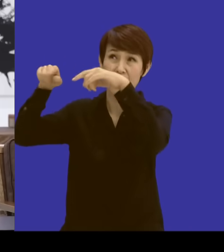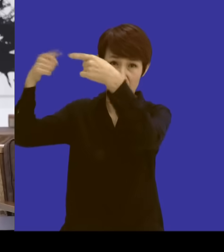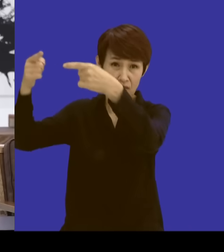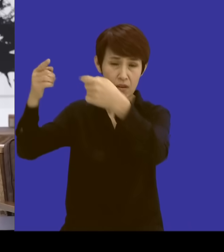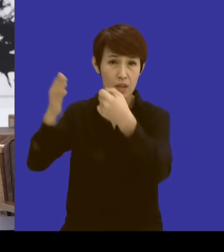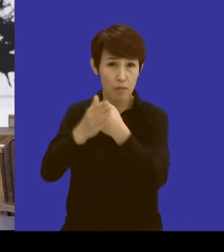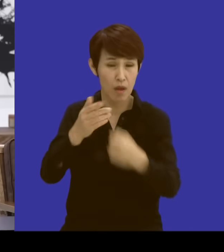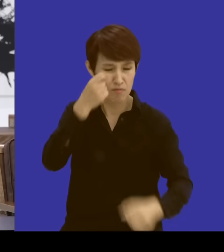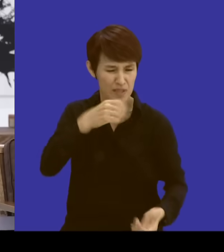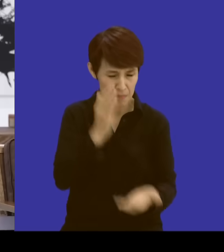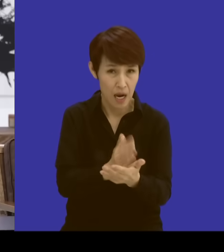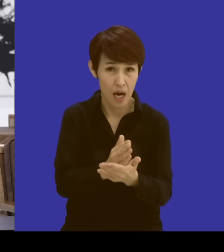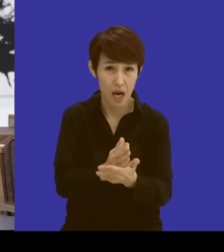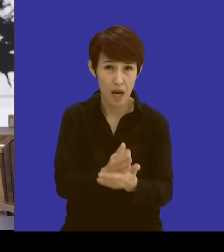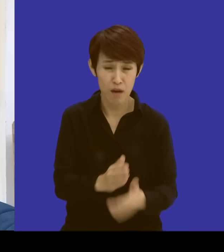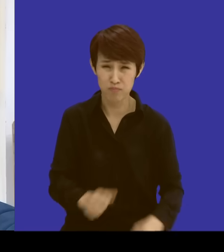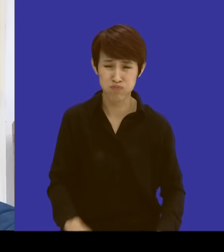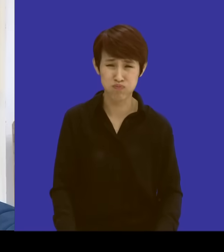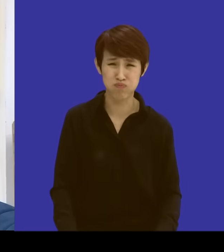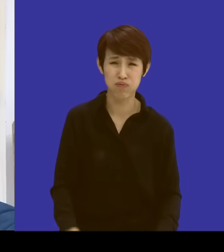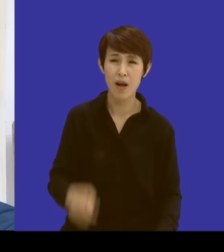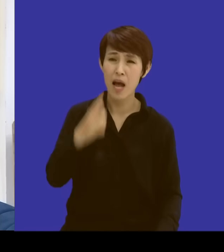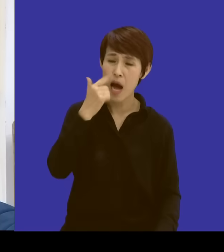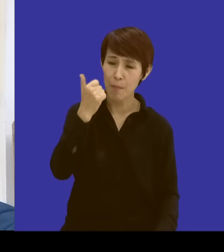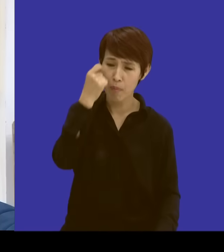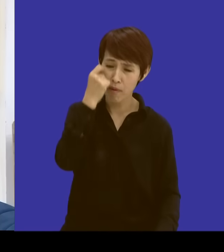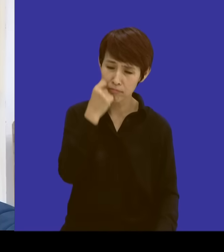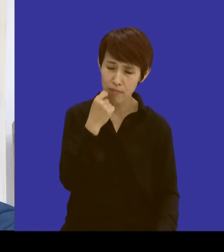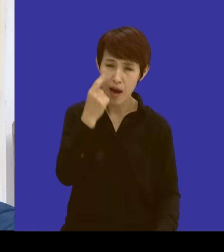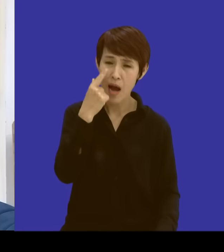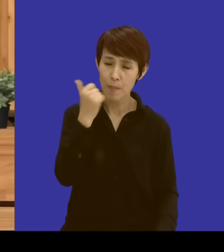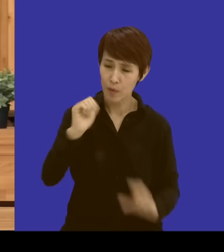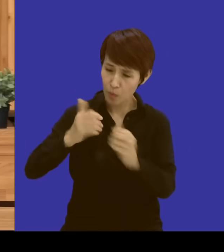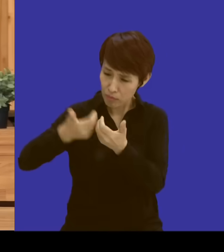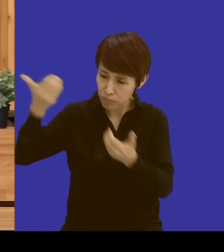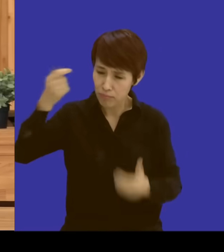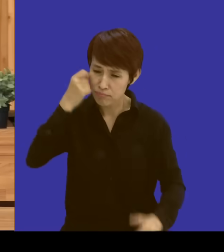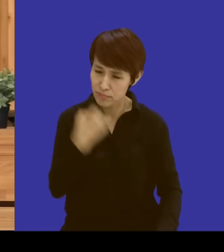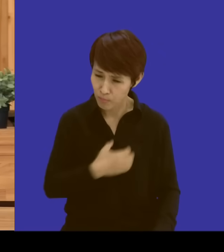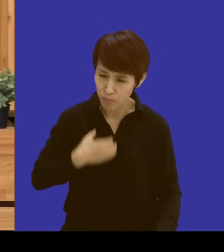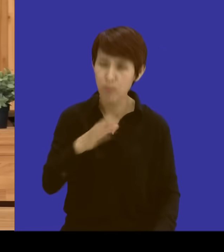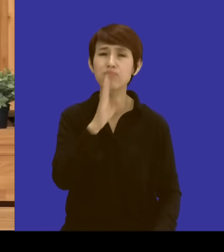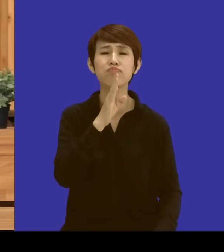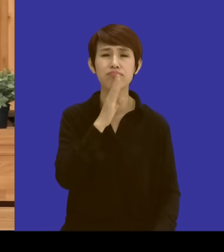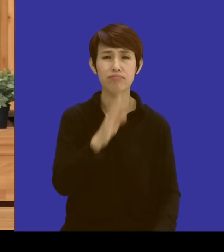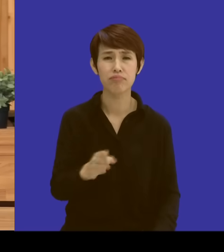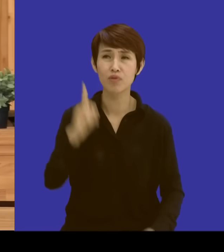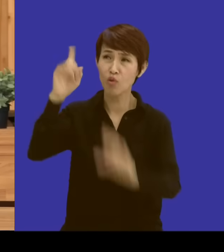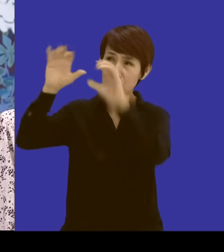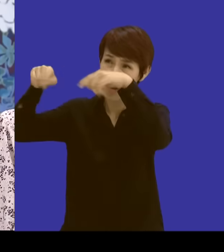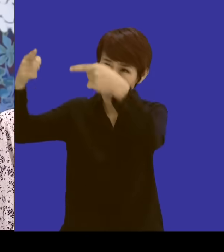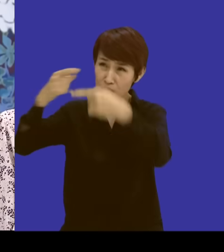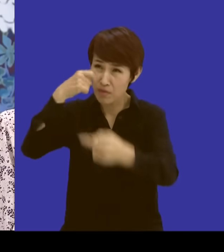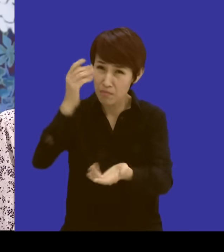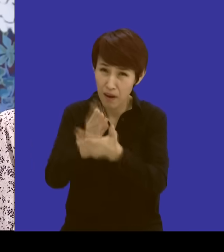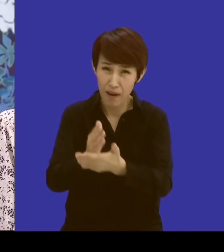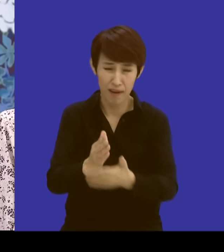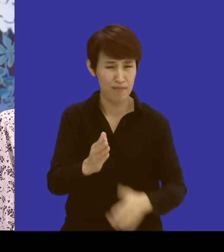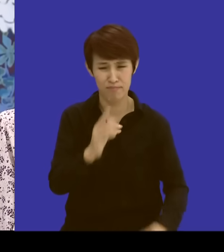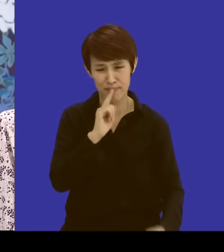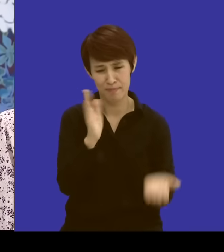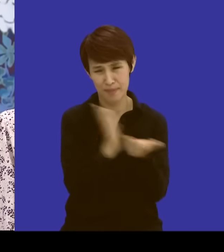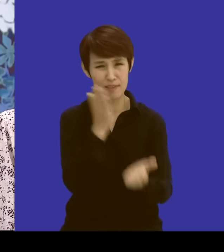예. 사실 별개거든요. 천국 가고 내가 우는 거 울어야지. 감정이 표현인데. 네. 네. 참 그때 당시 좀